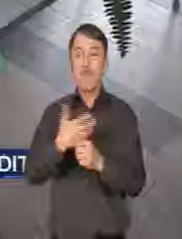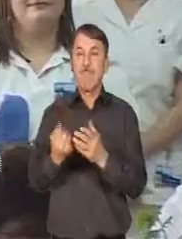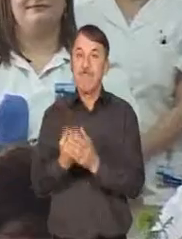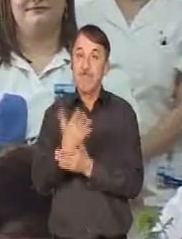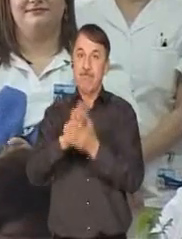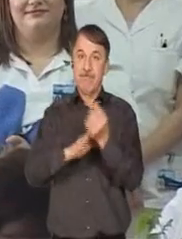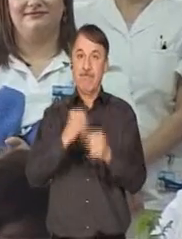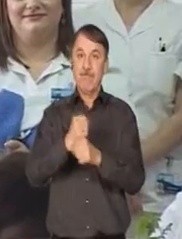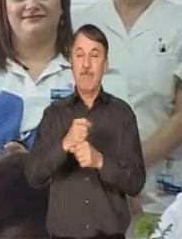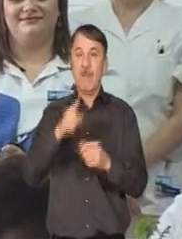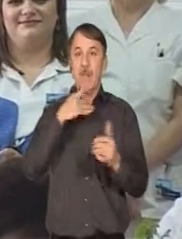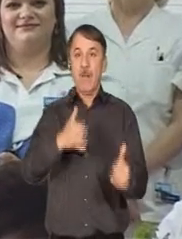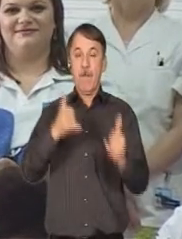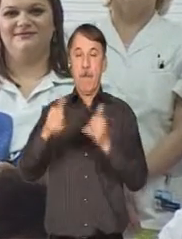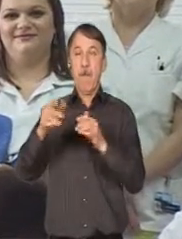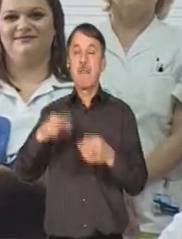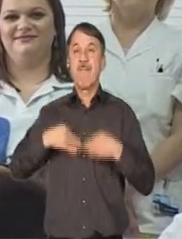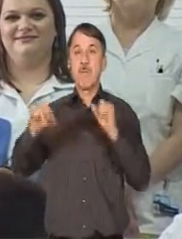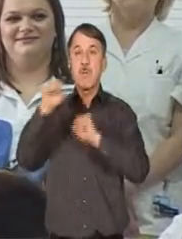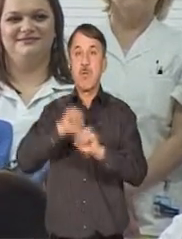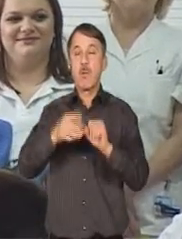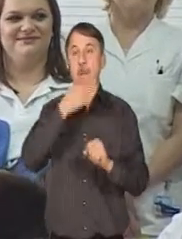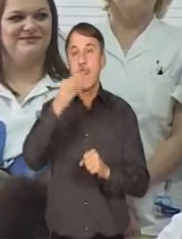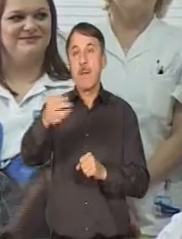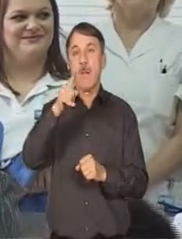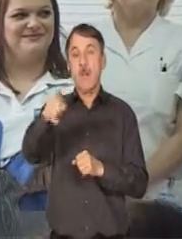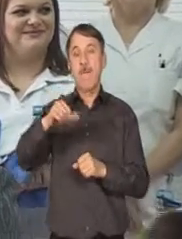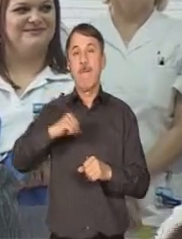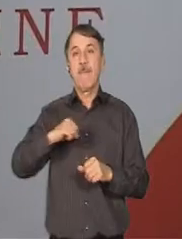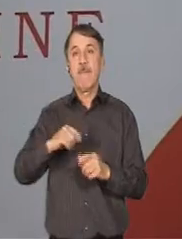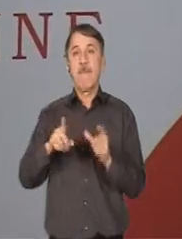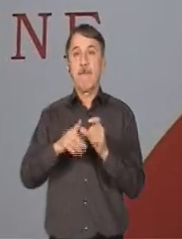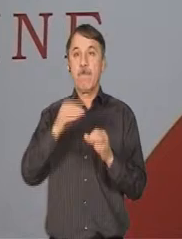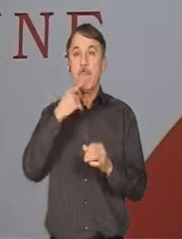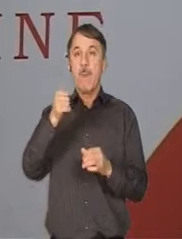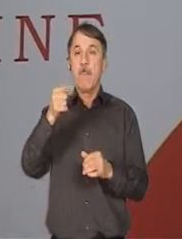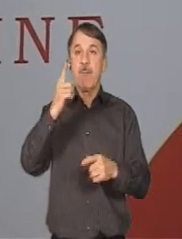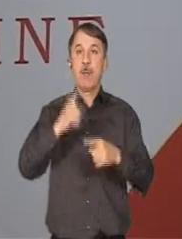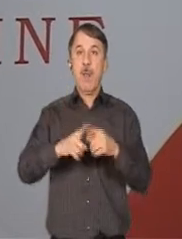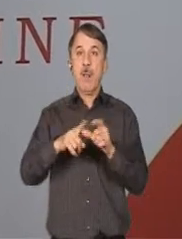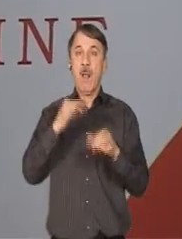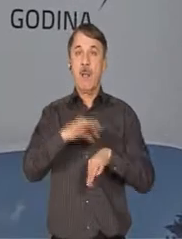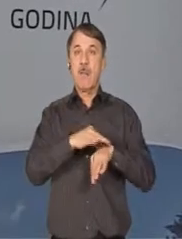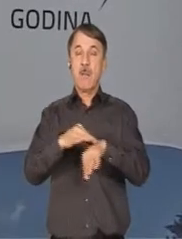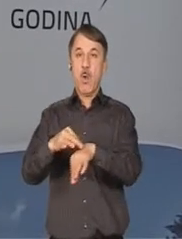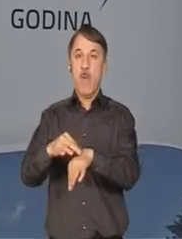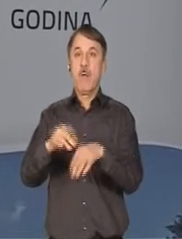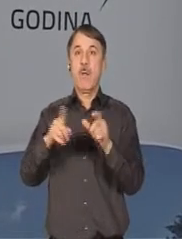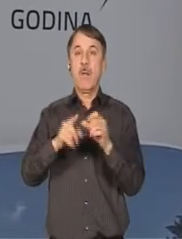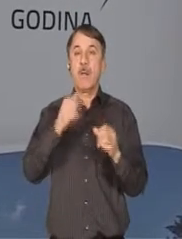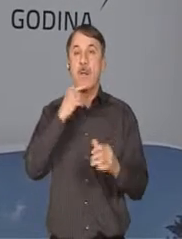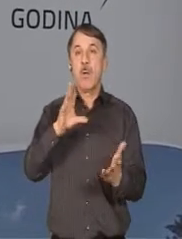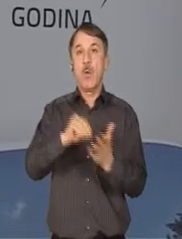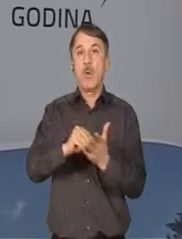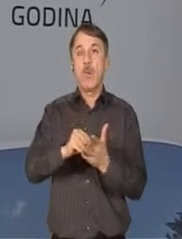1977. godine i pruža tercijalnu zdravstvenu zaštitu stanovništvu na teritoriji Vojvodine. Ovo je prva ustanova koja je dobila zvaničan